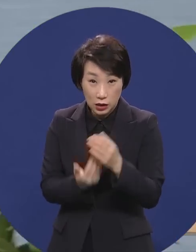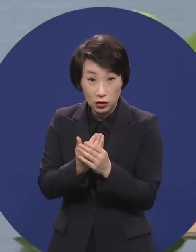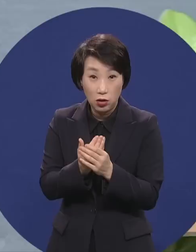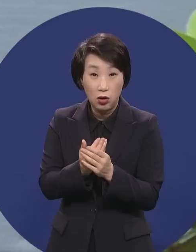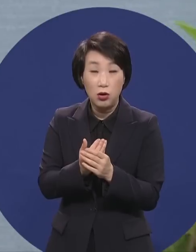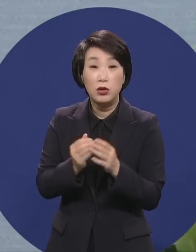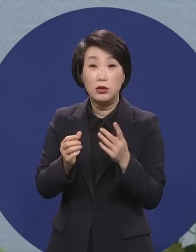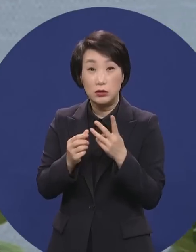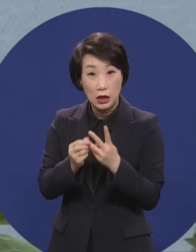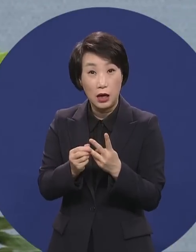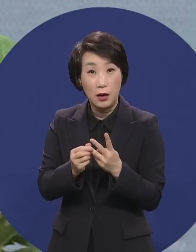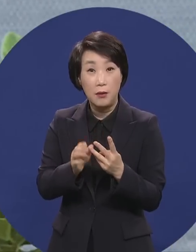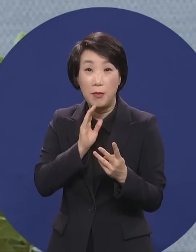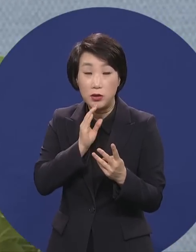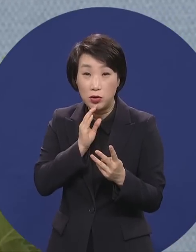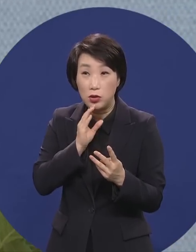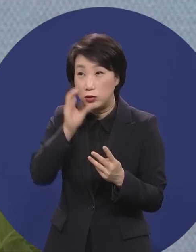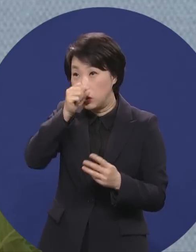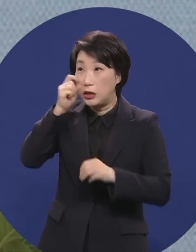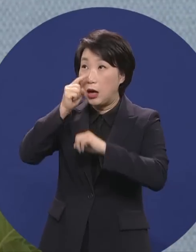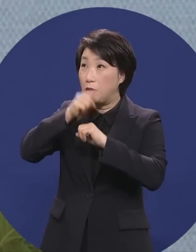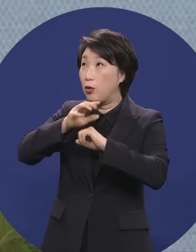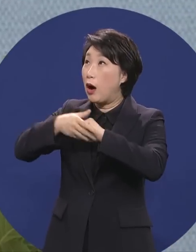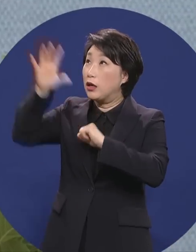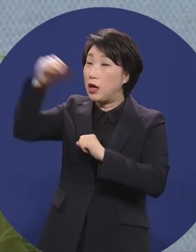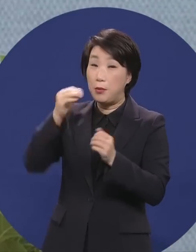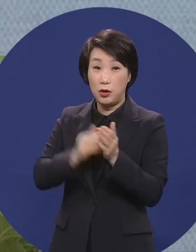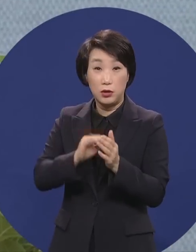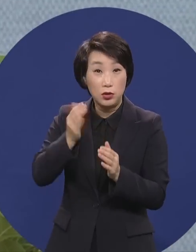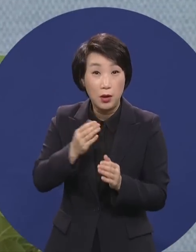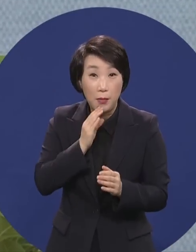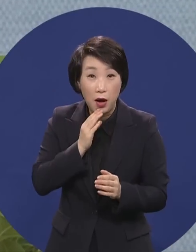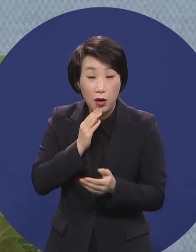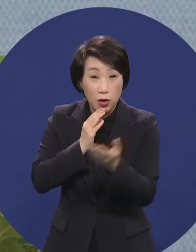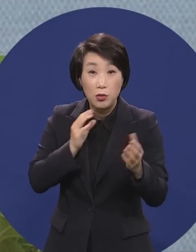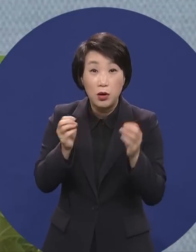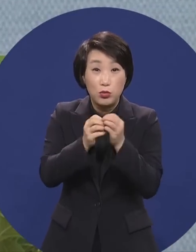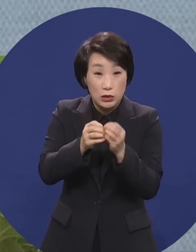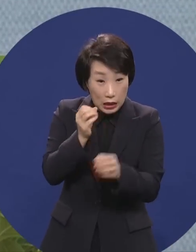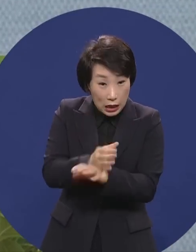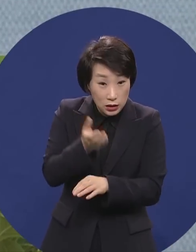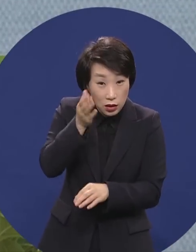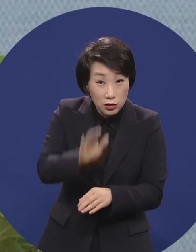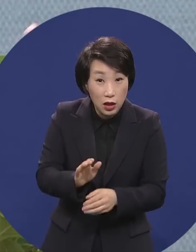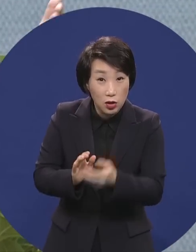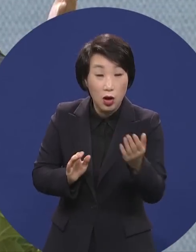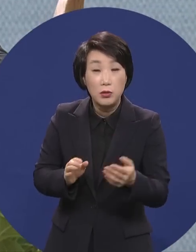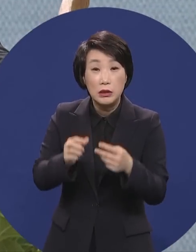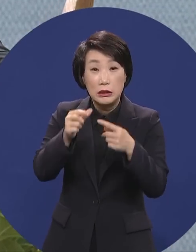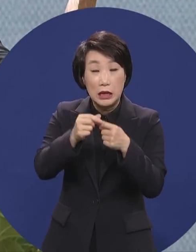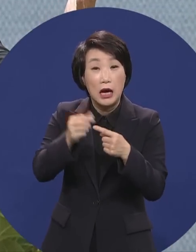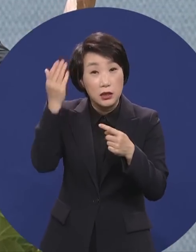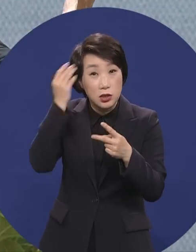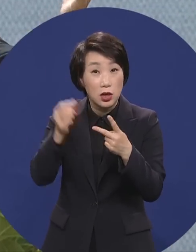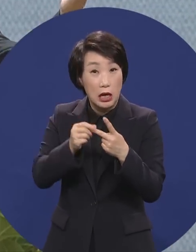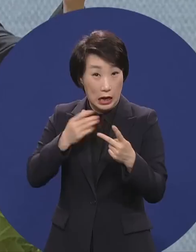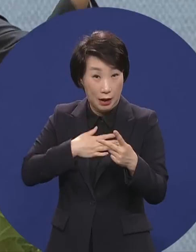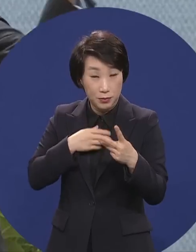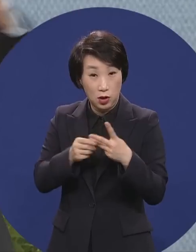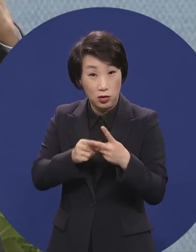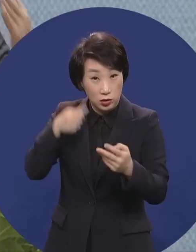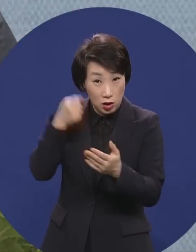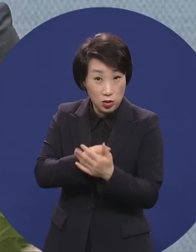따먹잖아요. 그 간단한 구절 같지만 여기 지성과 감성과 의지가 아주 마귀가 원하는